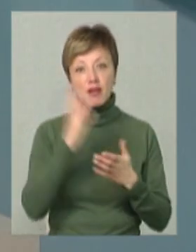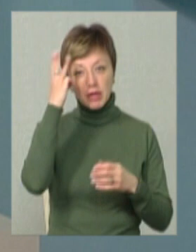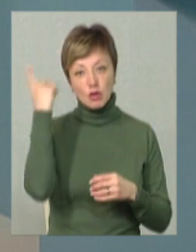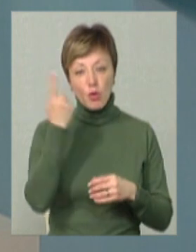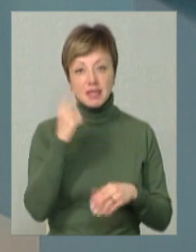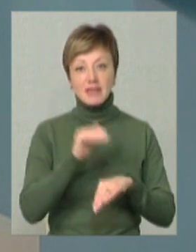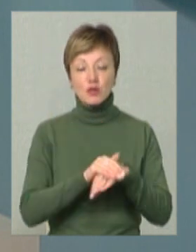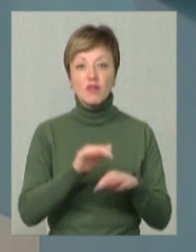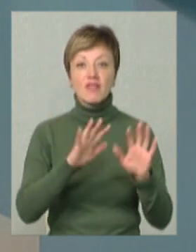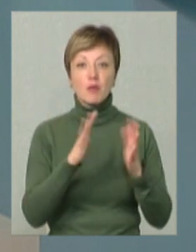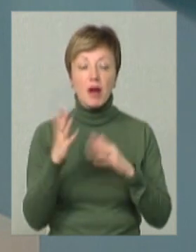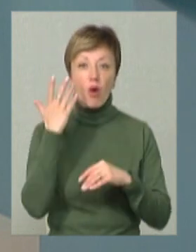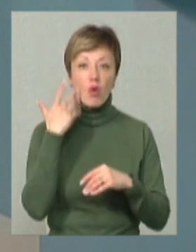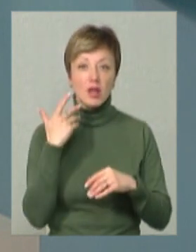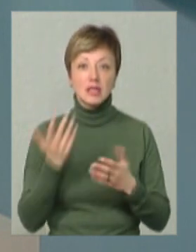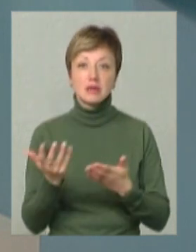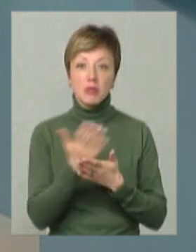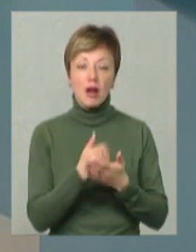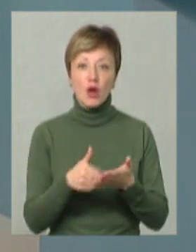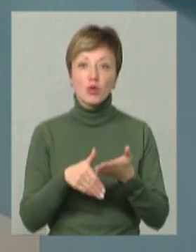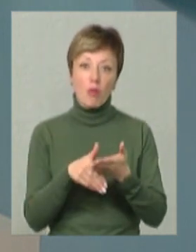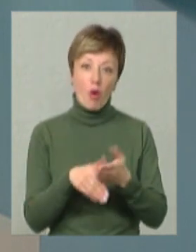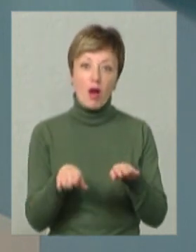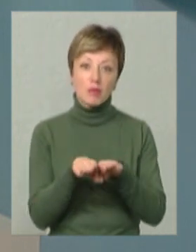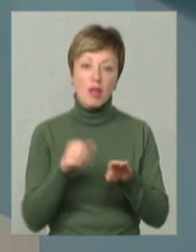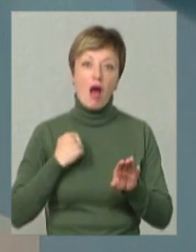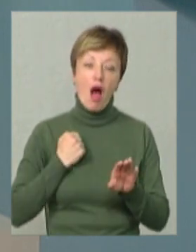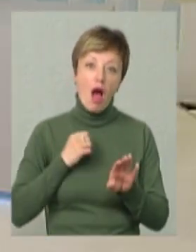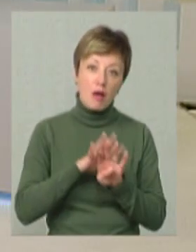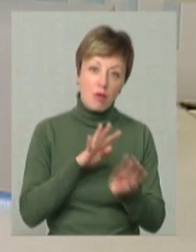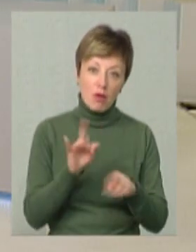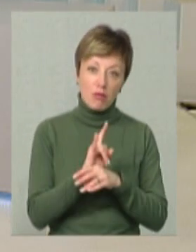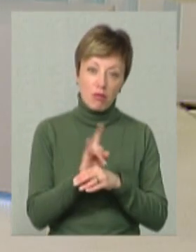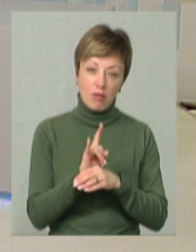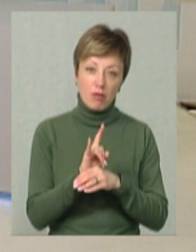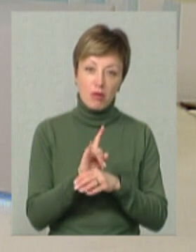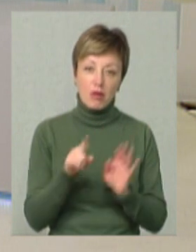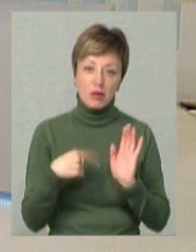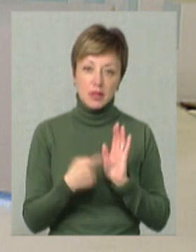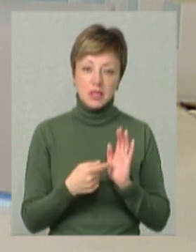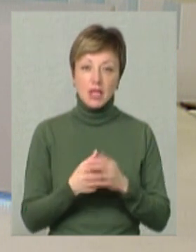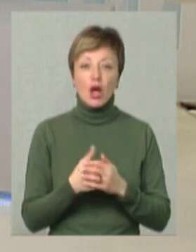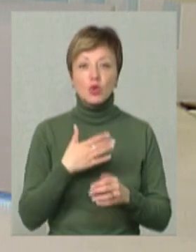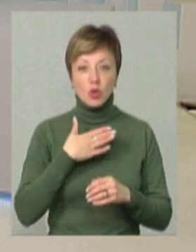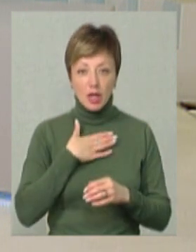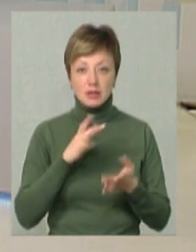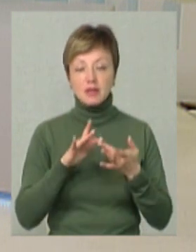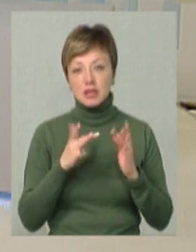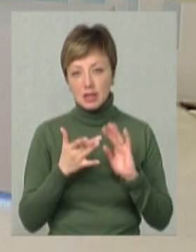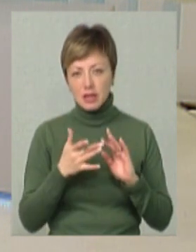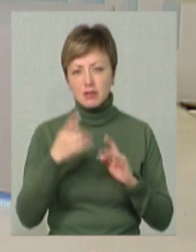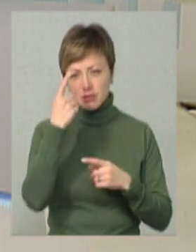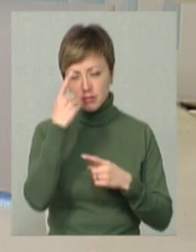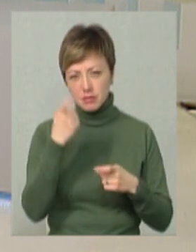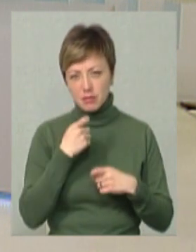області зафіксовані випадки, коли збирають допомогу нібито на армію? До нас в соціальній мережі, в тому числі,